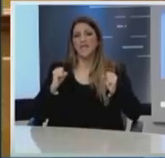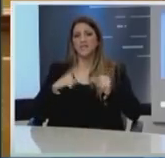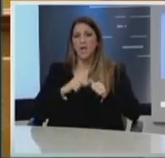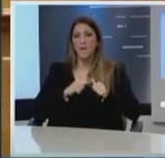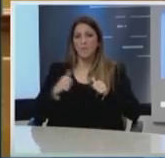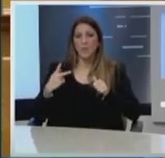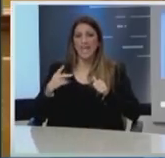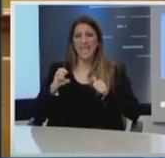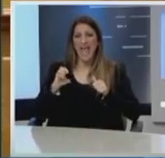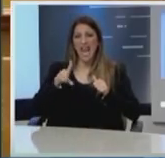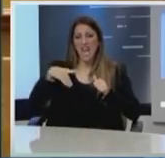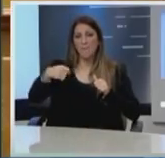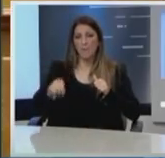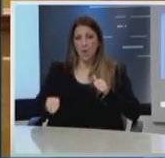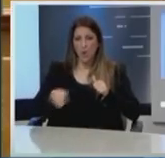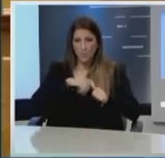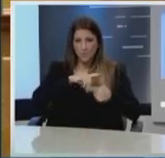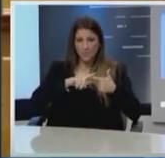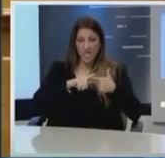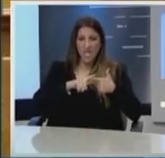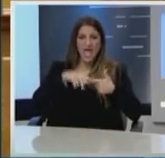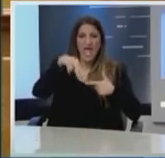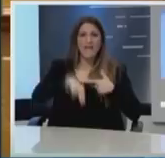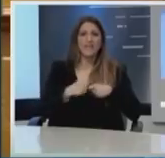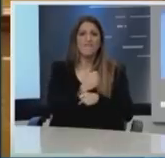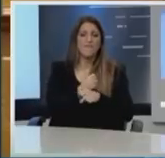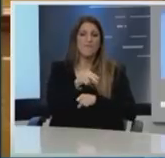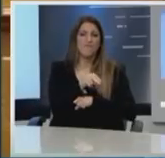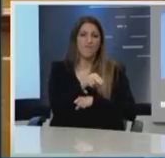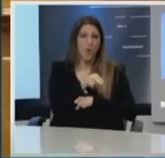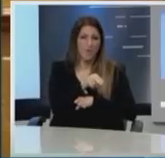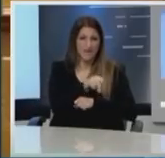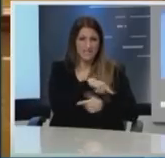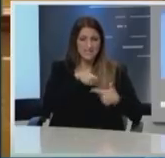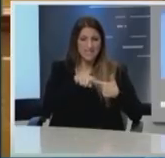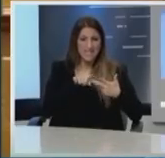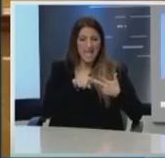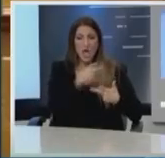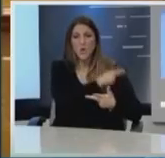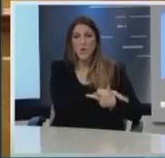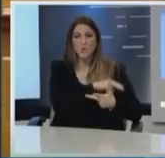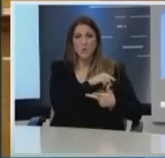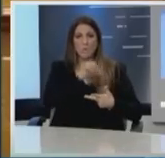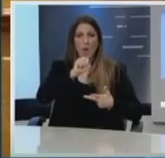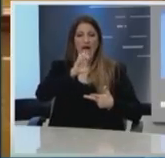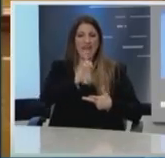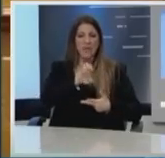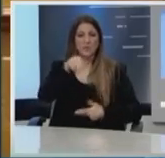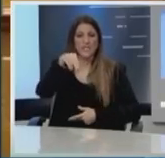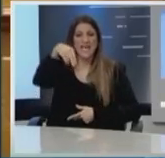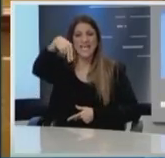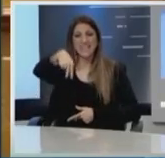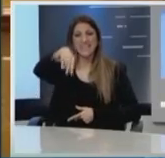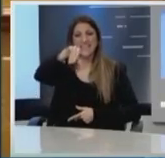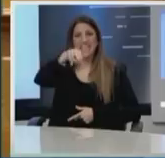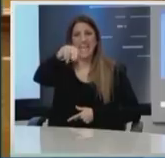Ασχολείται με το Κερπνό, ασχολείται με την Νοβάρτης και ασχολείται με τον Ρίκο Δινάν. Άρα λοιπόν κανείς